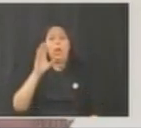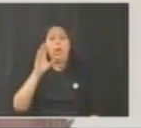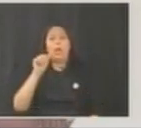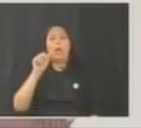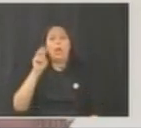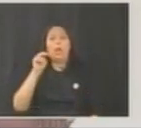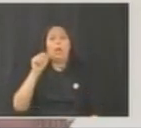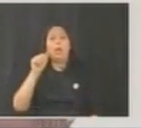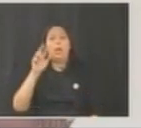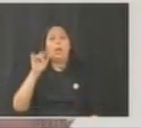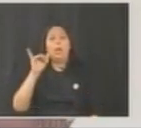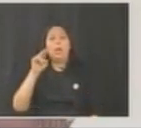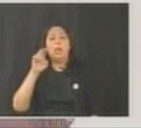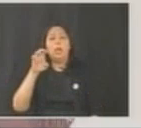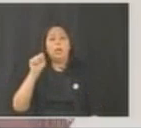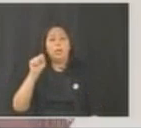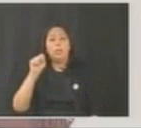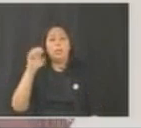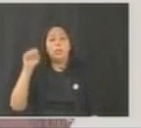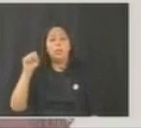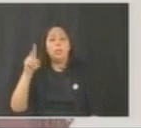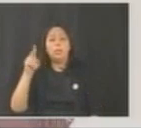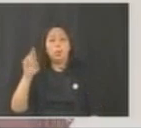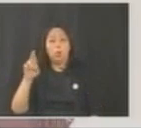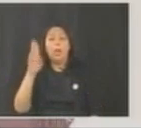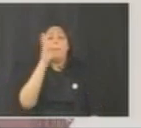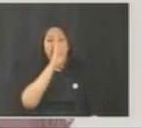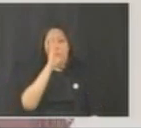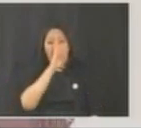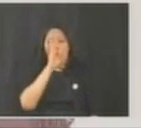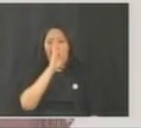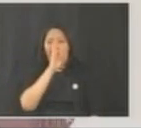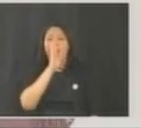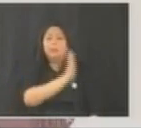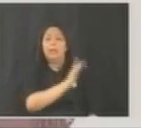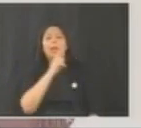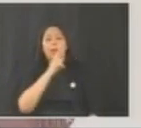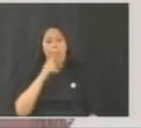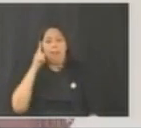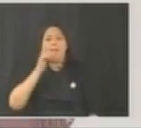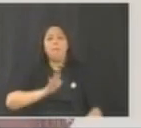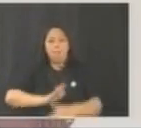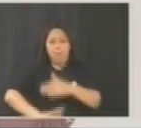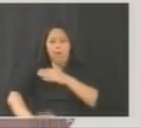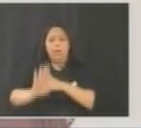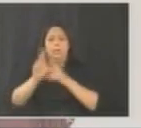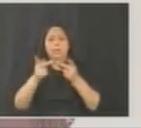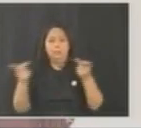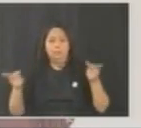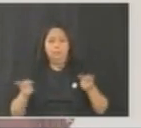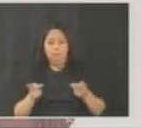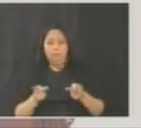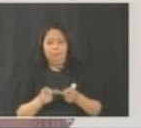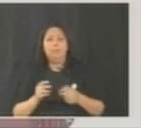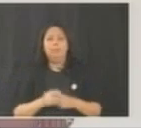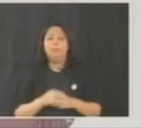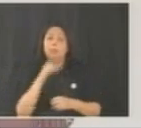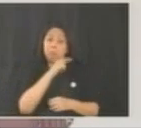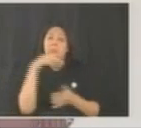Sur, kung saan ako isinilang, nag-aral, nagtayo ng